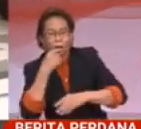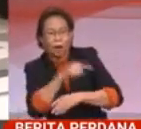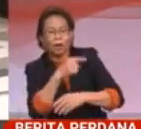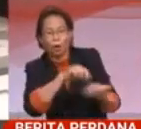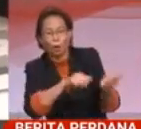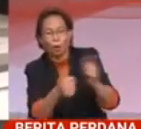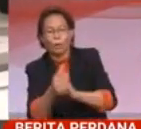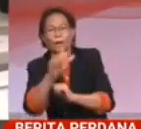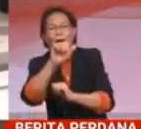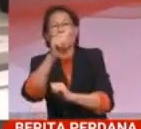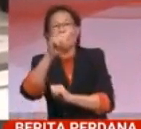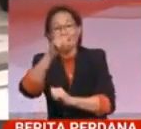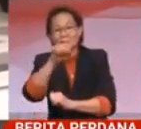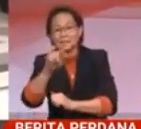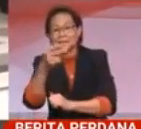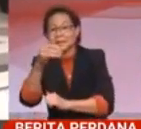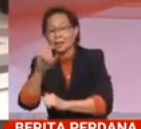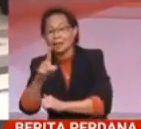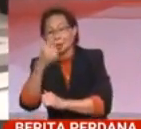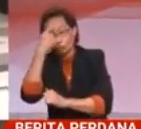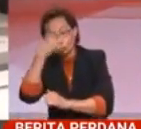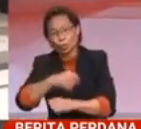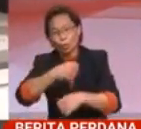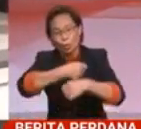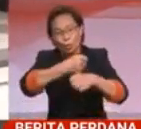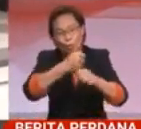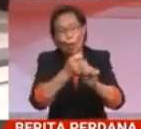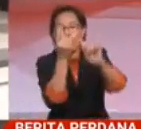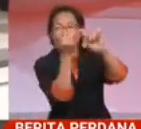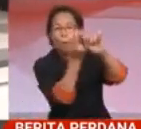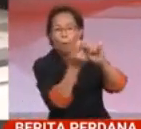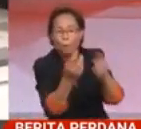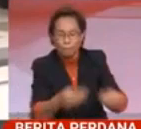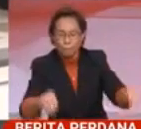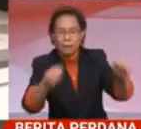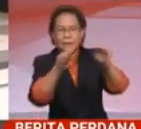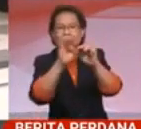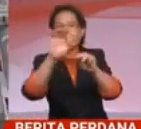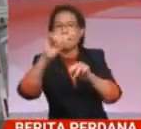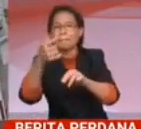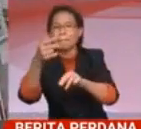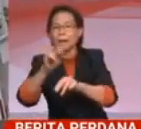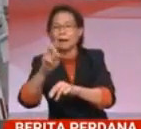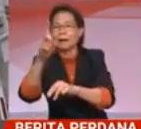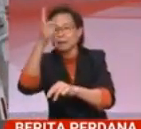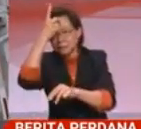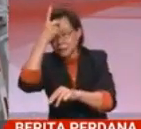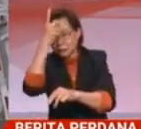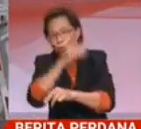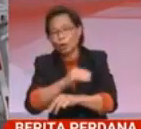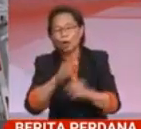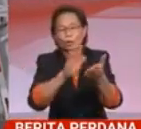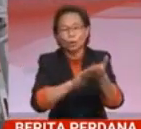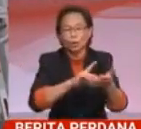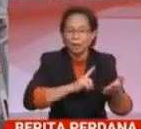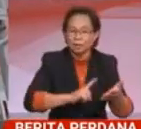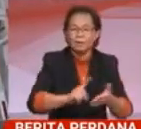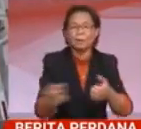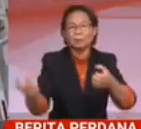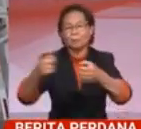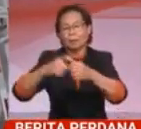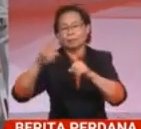Datuk Seri dr Ahmad Zahid ia bertujuan untuk membina masjid di Bagan datoh sekolah Tahfidz serta berkaitan hal-hal